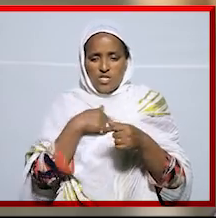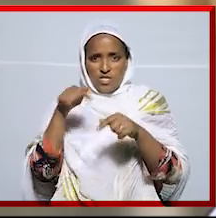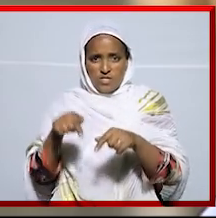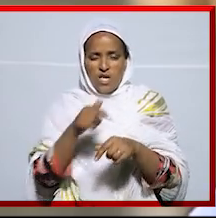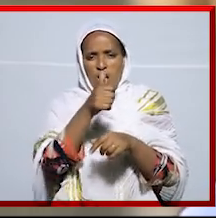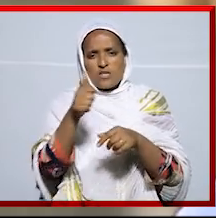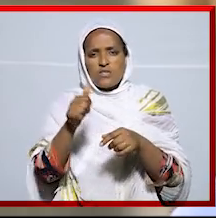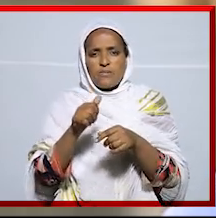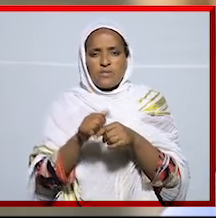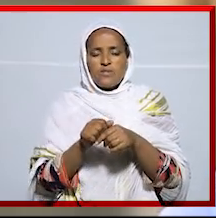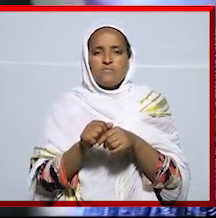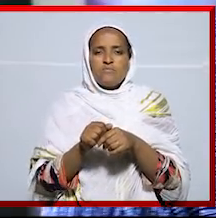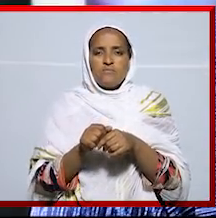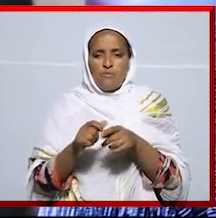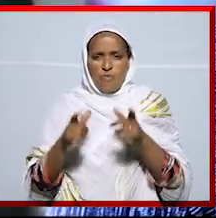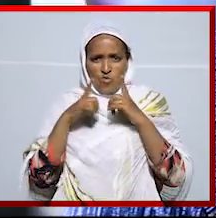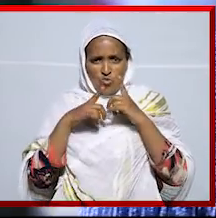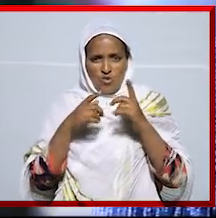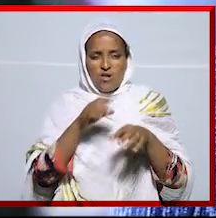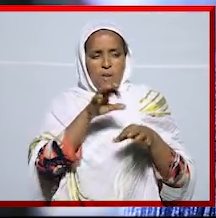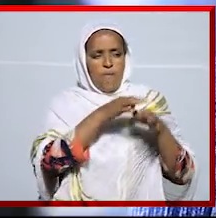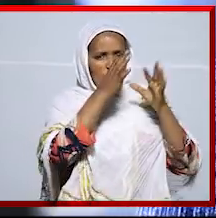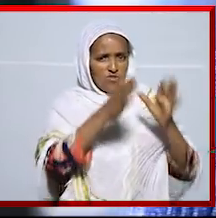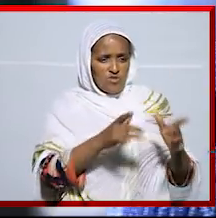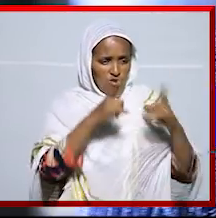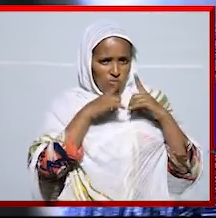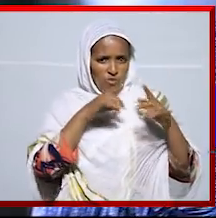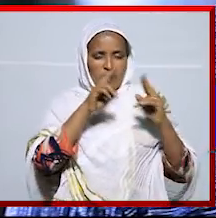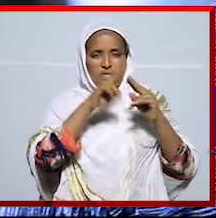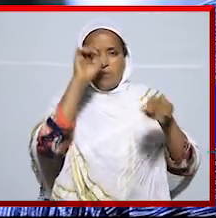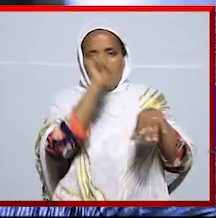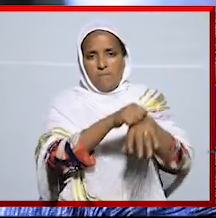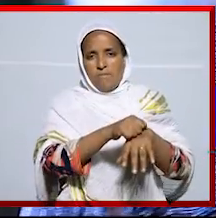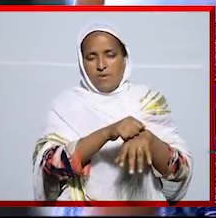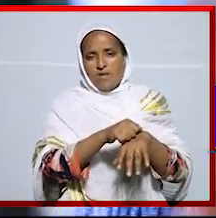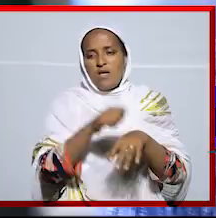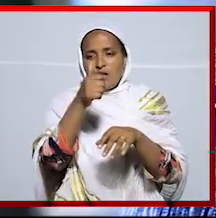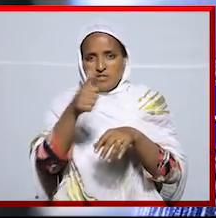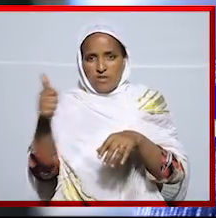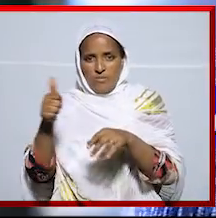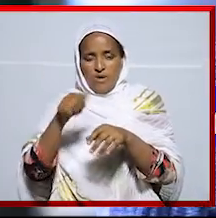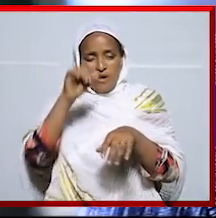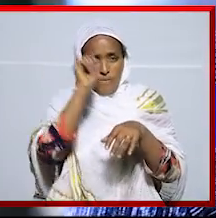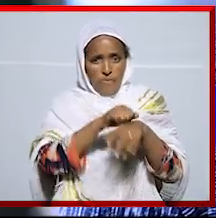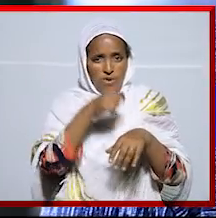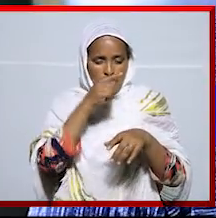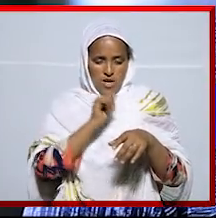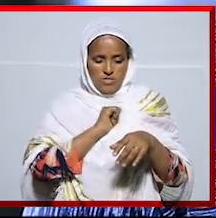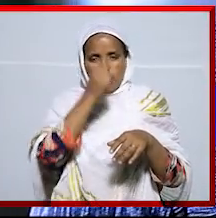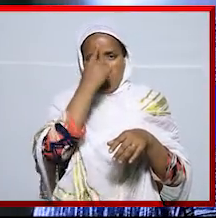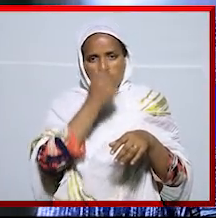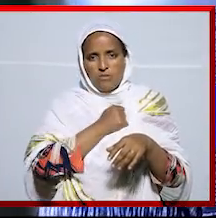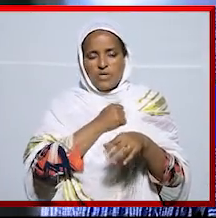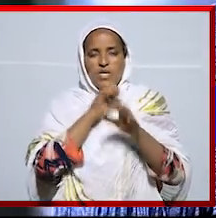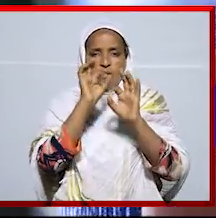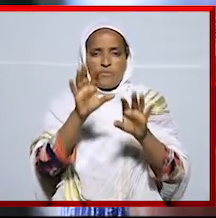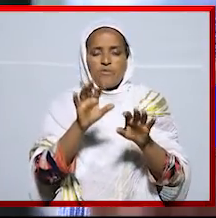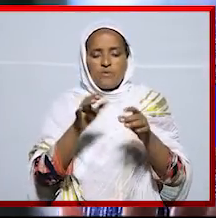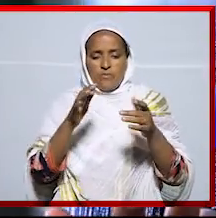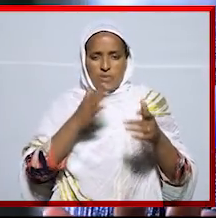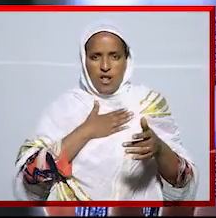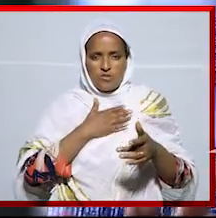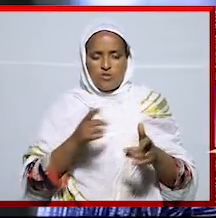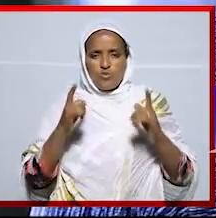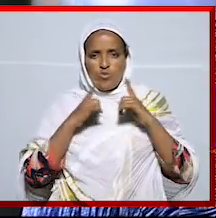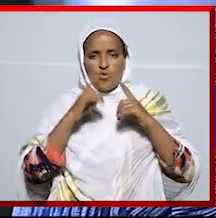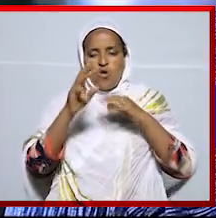መሆን ባይኖርብኝም ነ ወደ ከባዱ ነገር መጣል ወይ እንደኔ ማስብልክ ሁለቱ እስካሁን